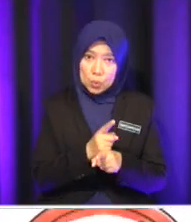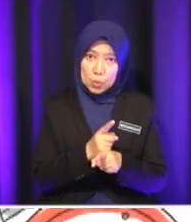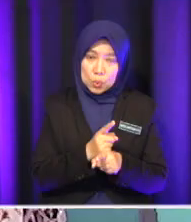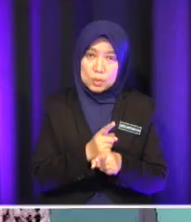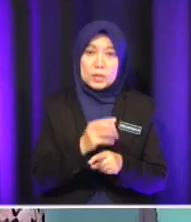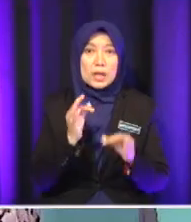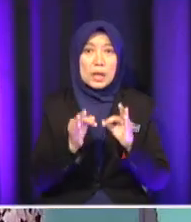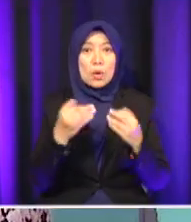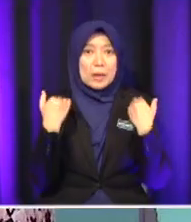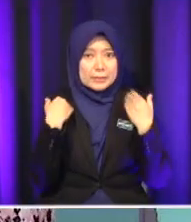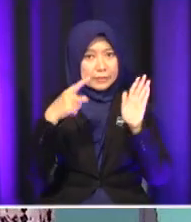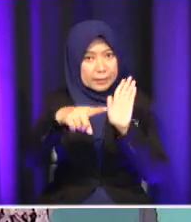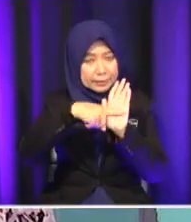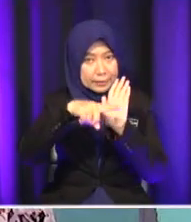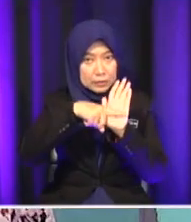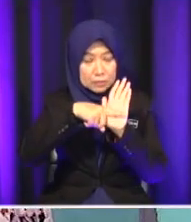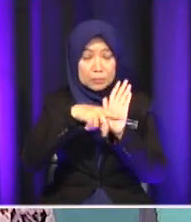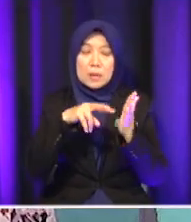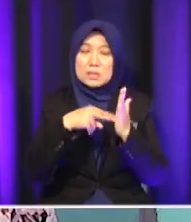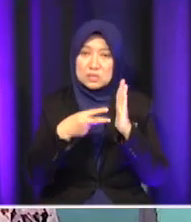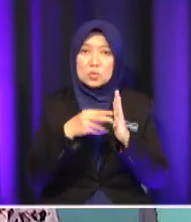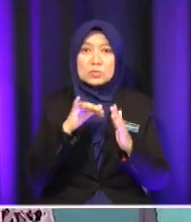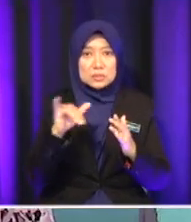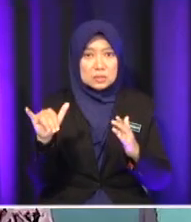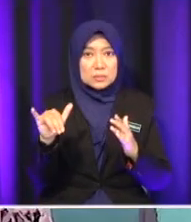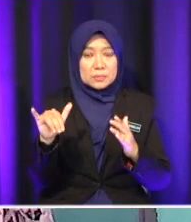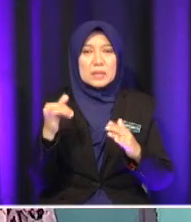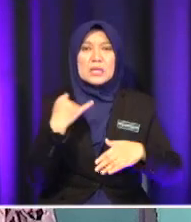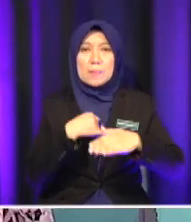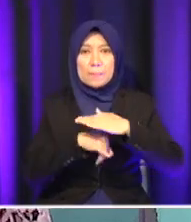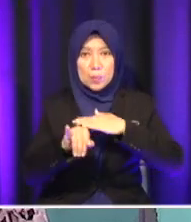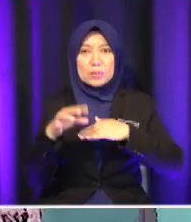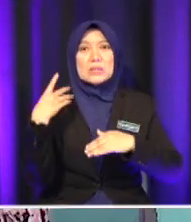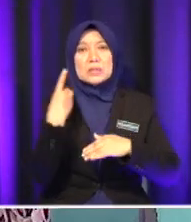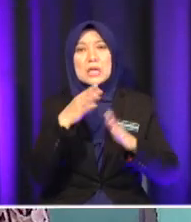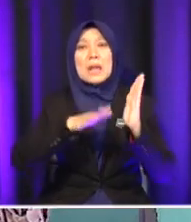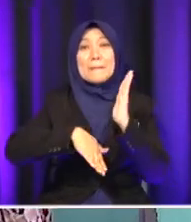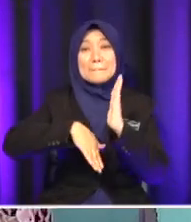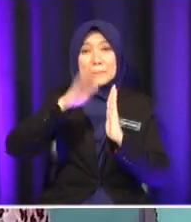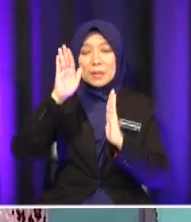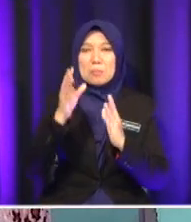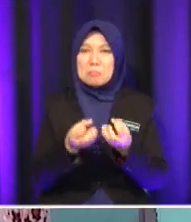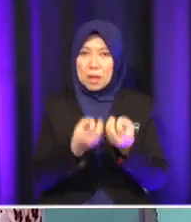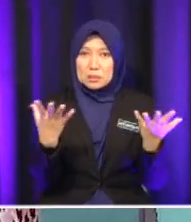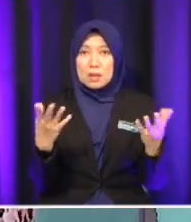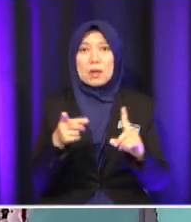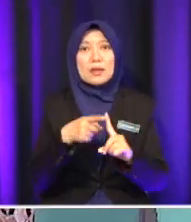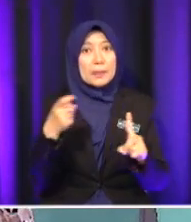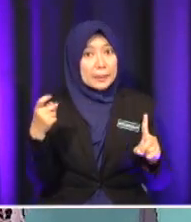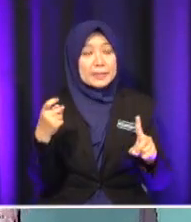negatif di hadapan tuh maksudnya itu menunjukkan impor kita lebih banyak daripada